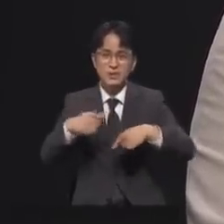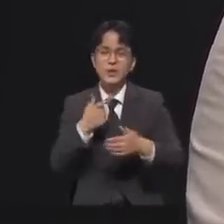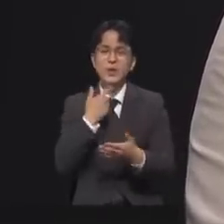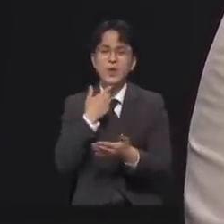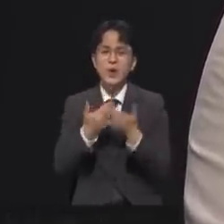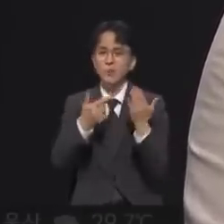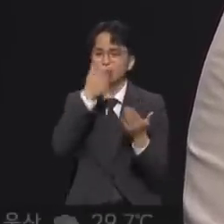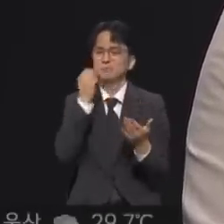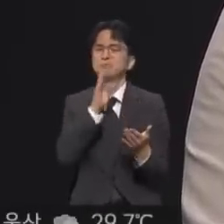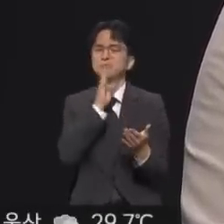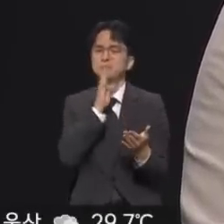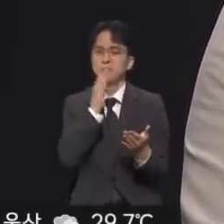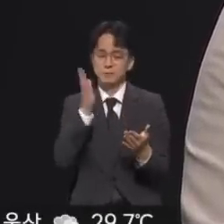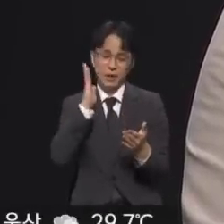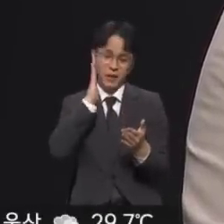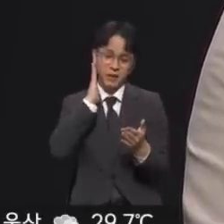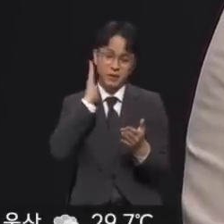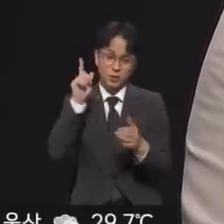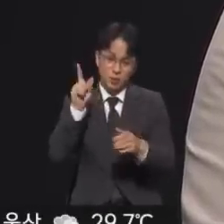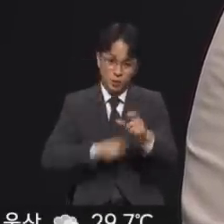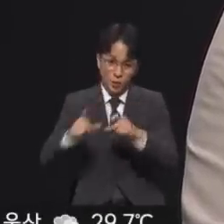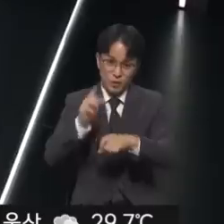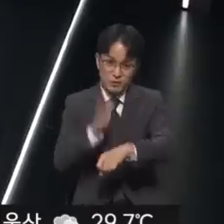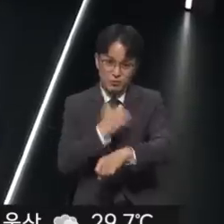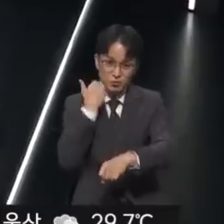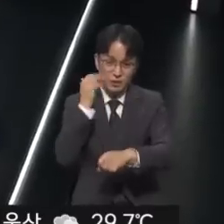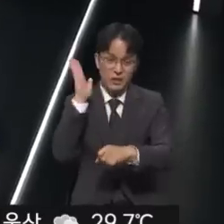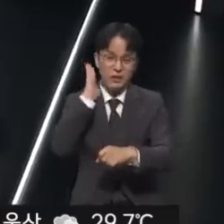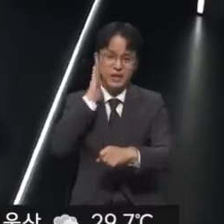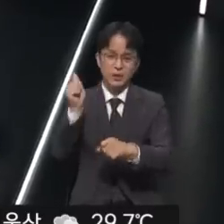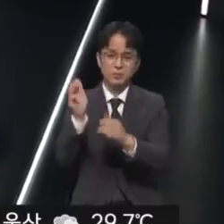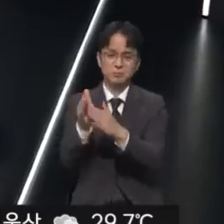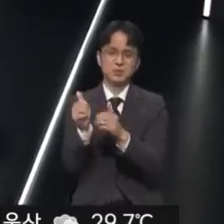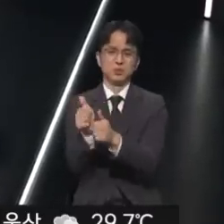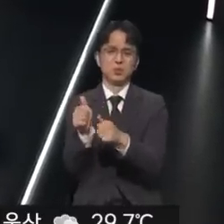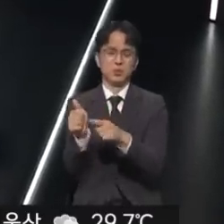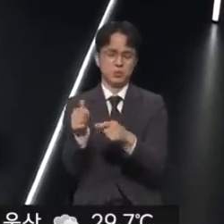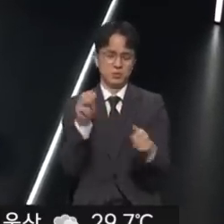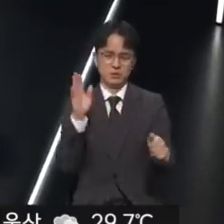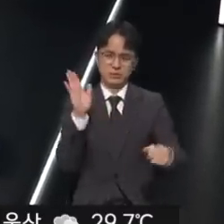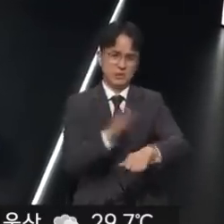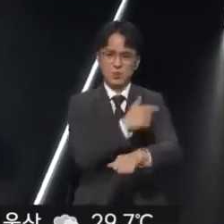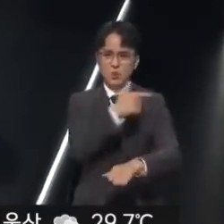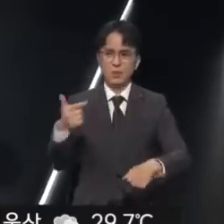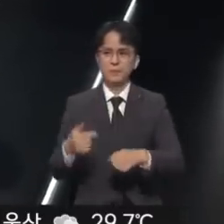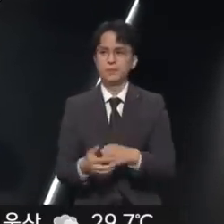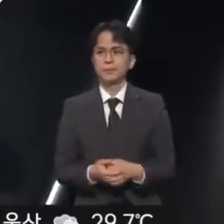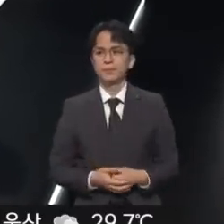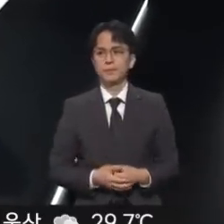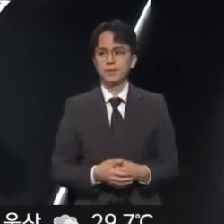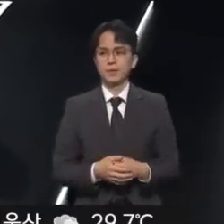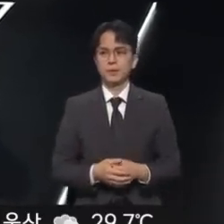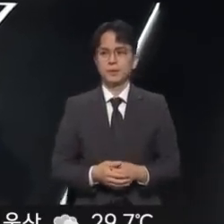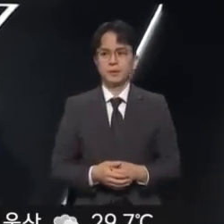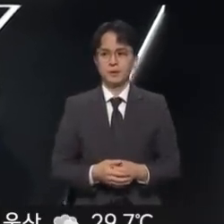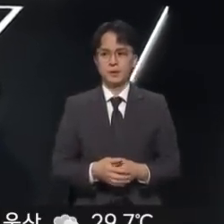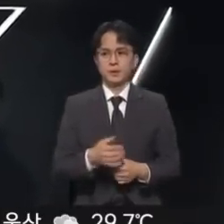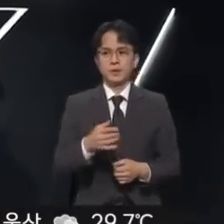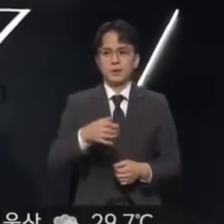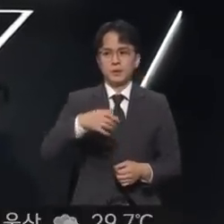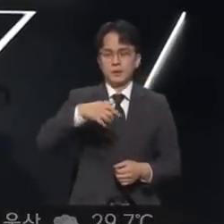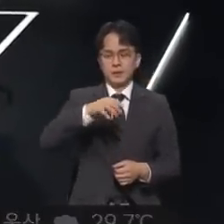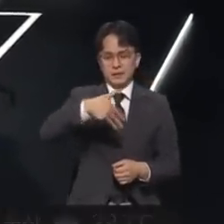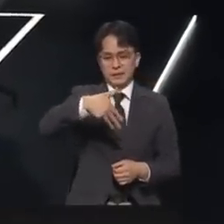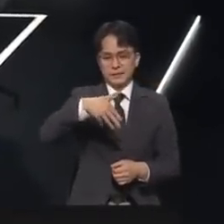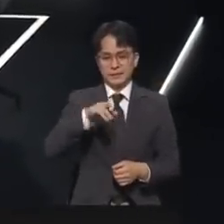그렇게 모셔야 된다고 생각해요 그러니까 그런 층에서 대통령과 또 대통령을 지금 보좌하는 참모들이 모두 인식에 문제가 있지 않나